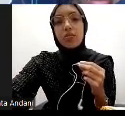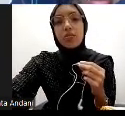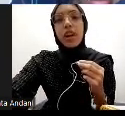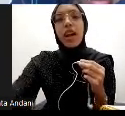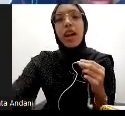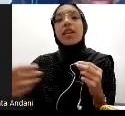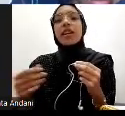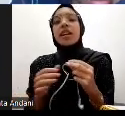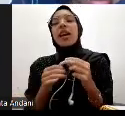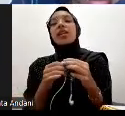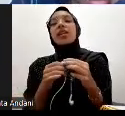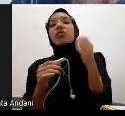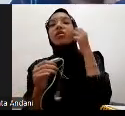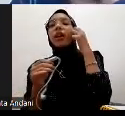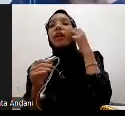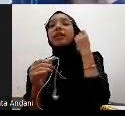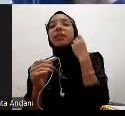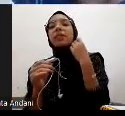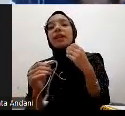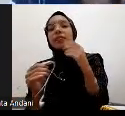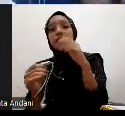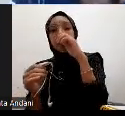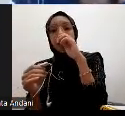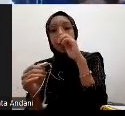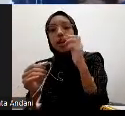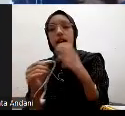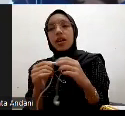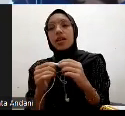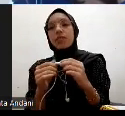dampak buruk ya, yaitu yang pertama